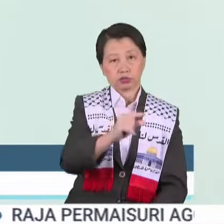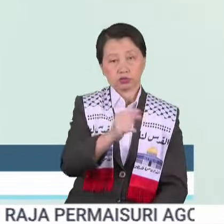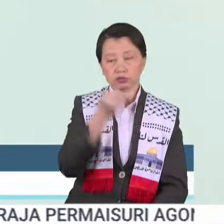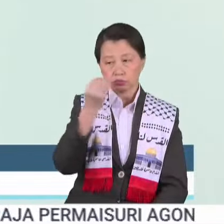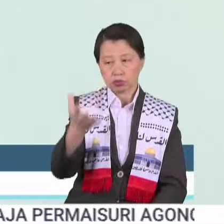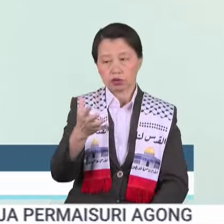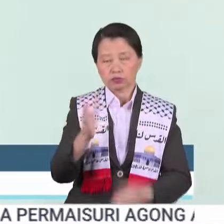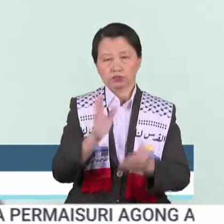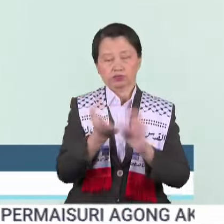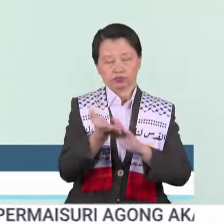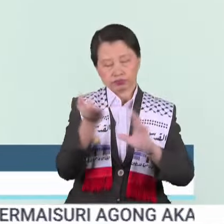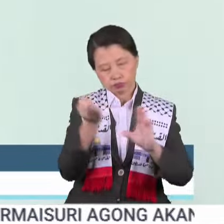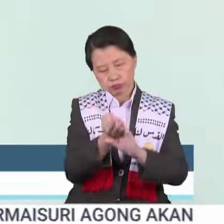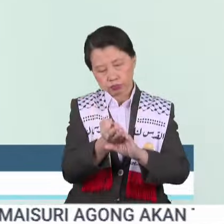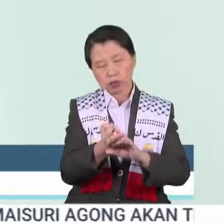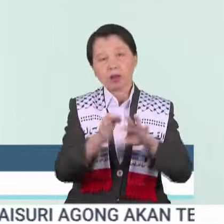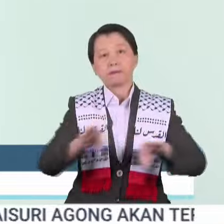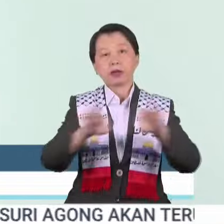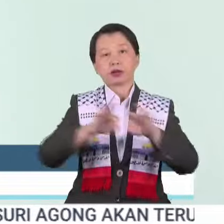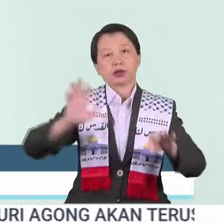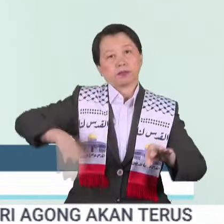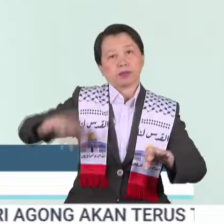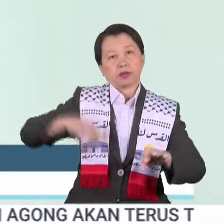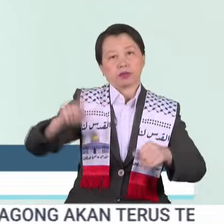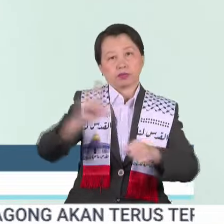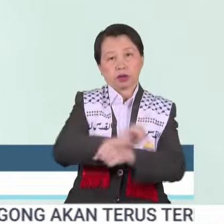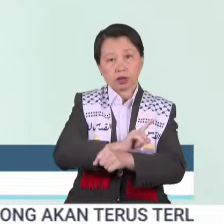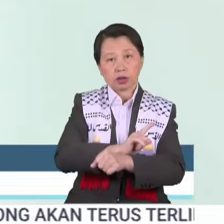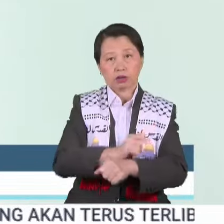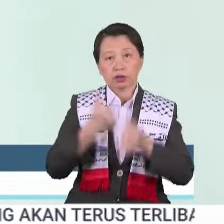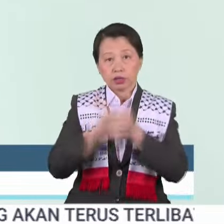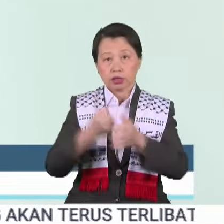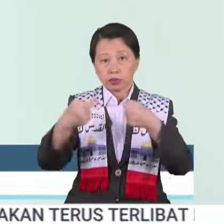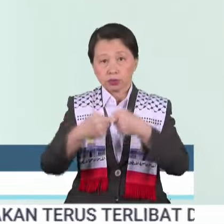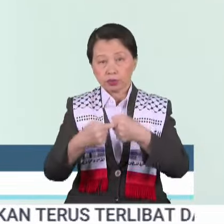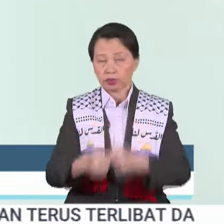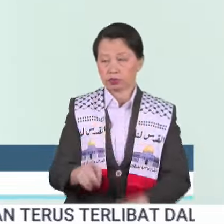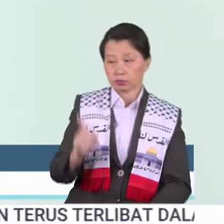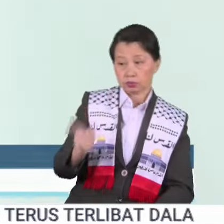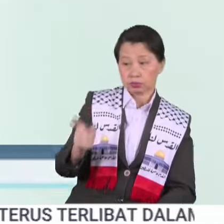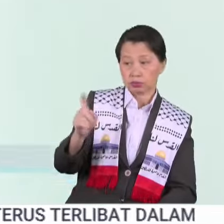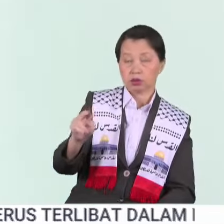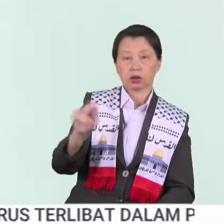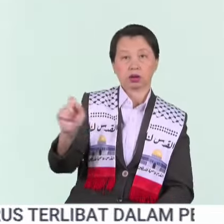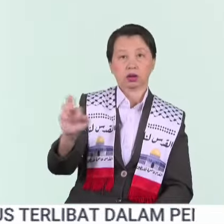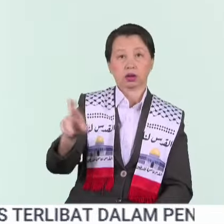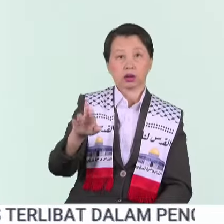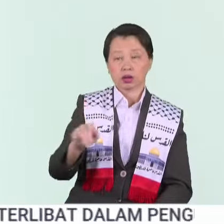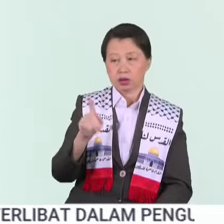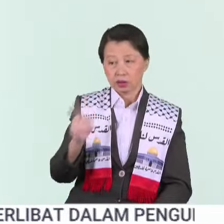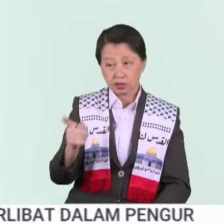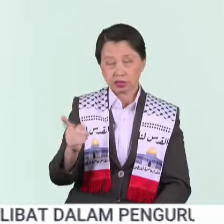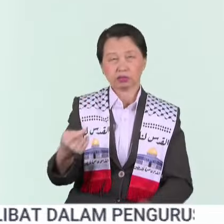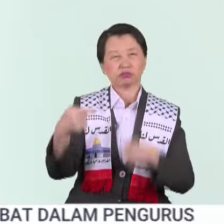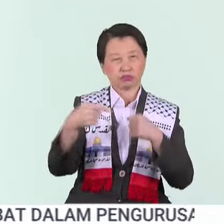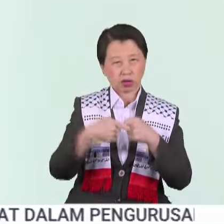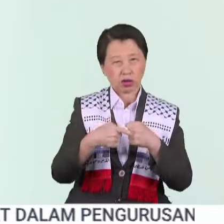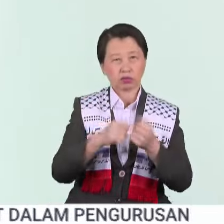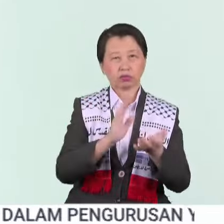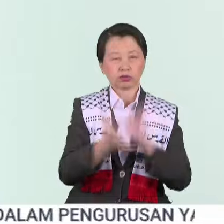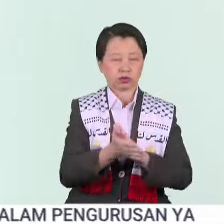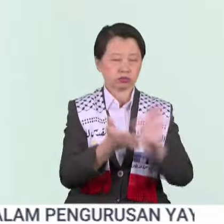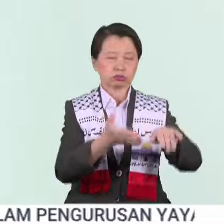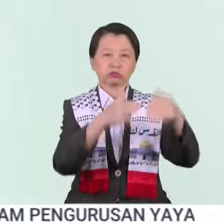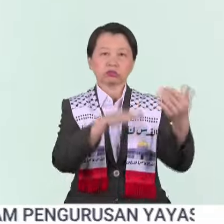memaklumkan dokumen penting kes masih belum lengkap. Mengikut pertuduhan, tertuduh Muhammad Nazri Abdul Razak didakwa